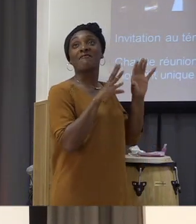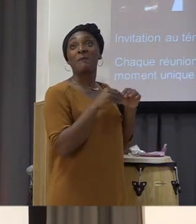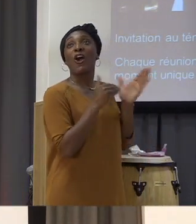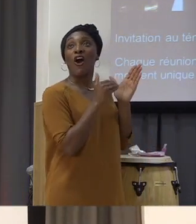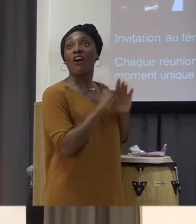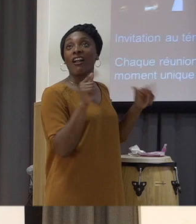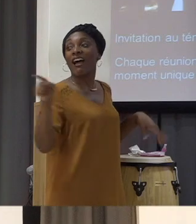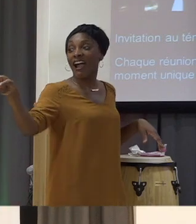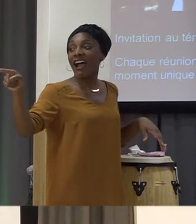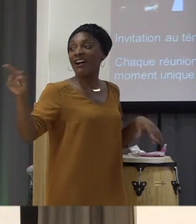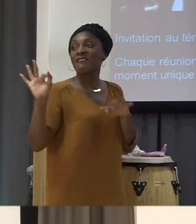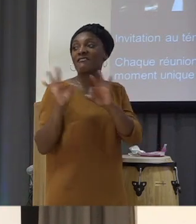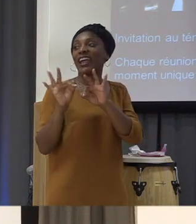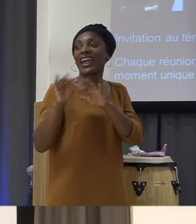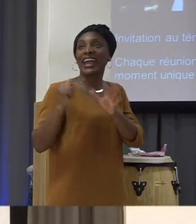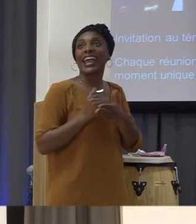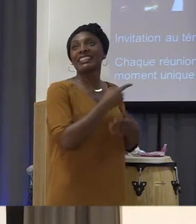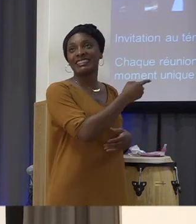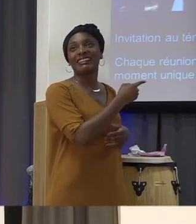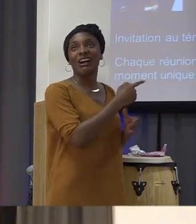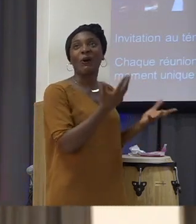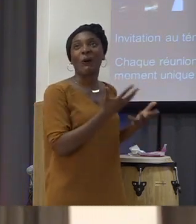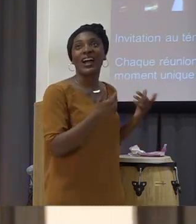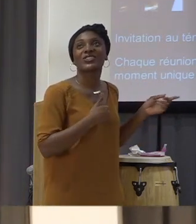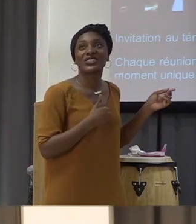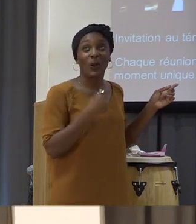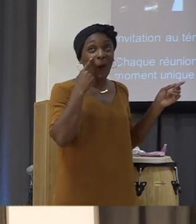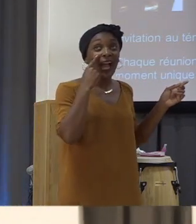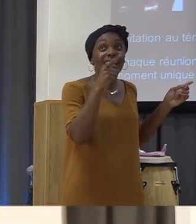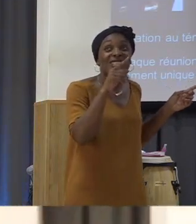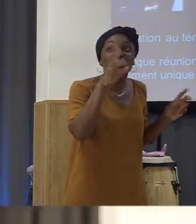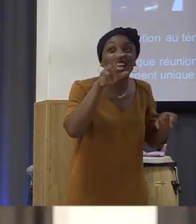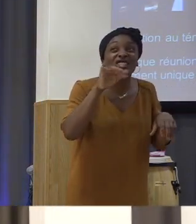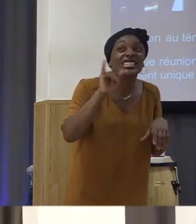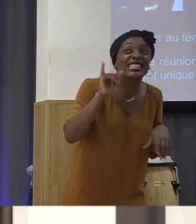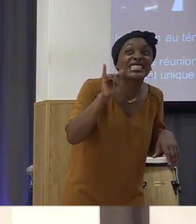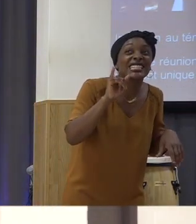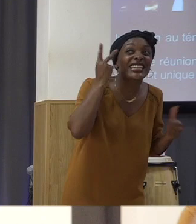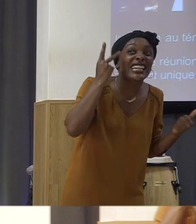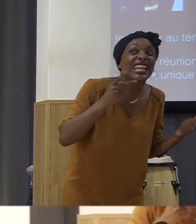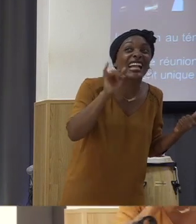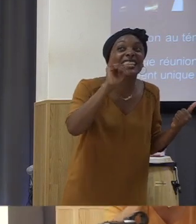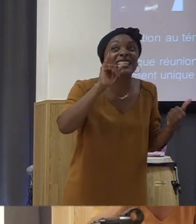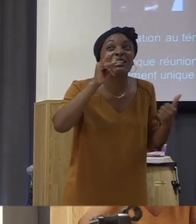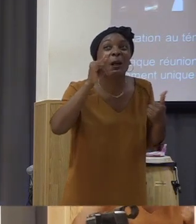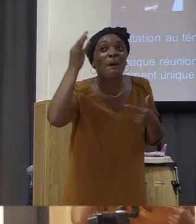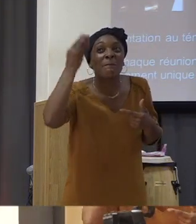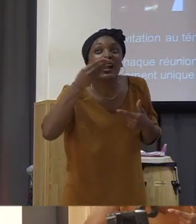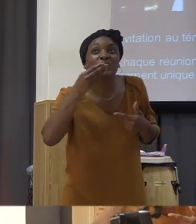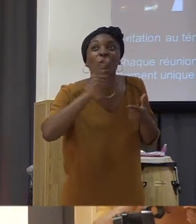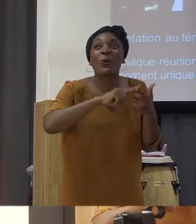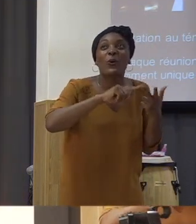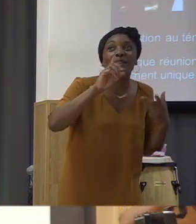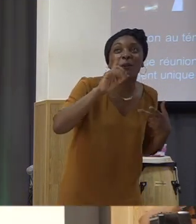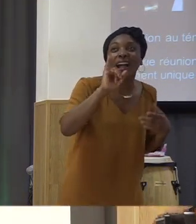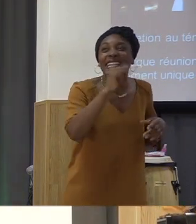cet événement. Et donc vous aurez qu'à essayer de retrouver qui est chacun de ces enfants que nous voyons sur la